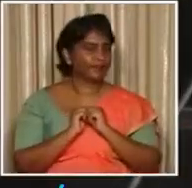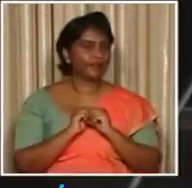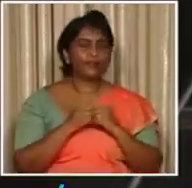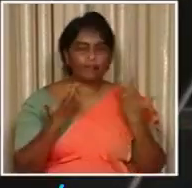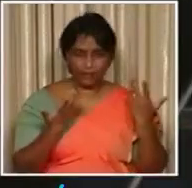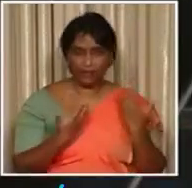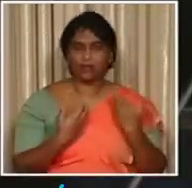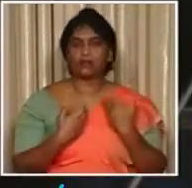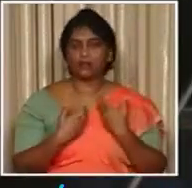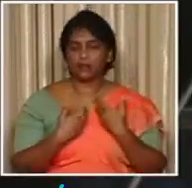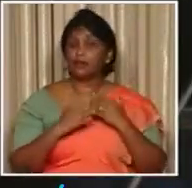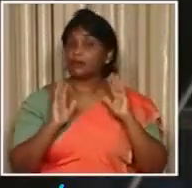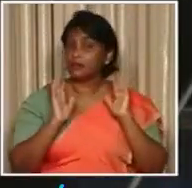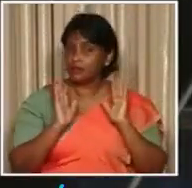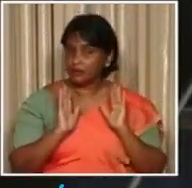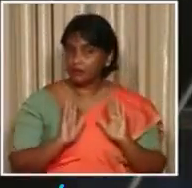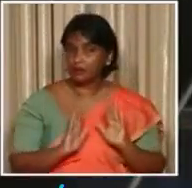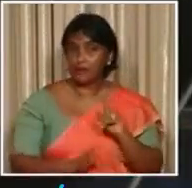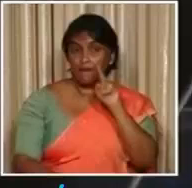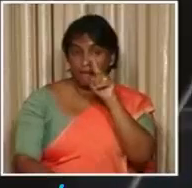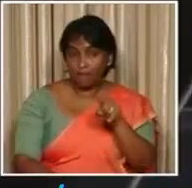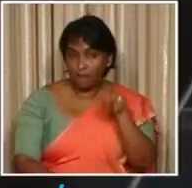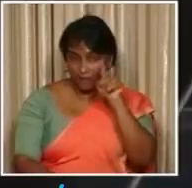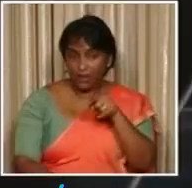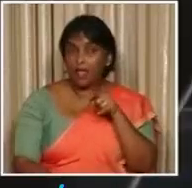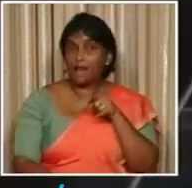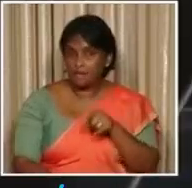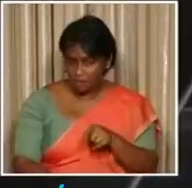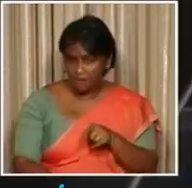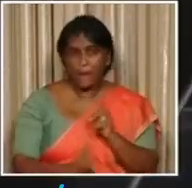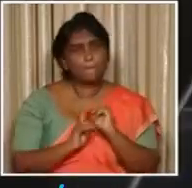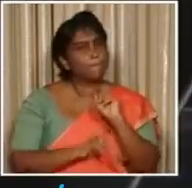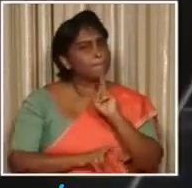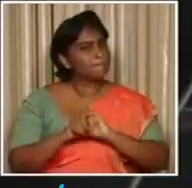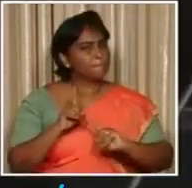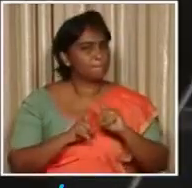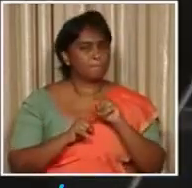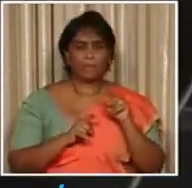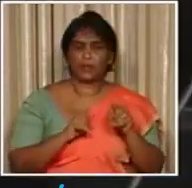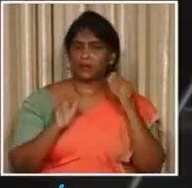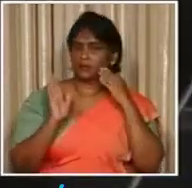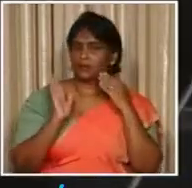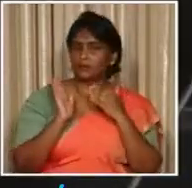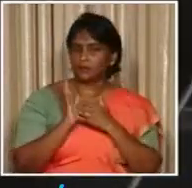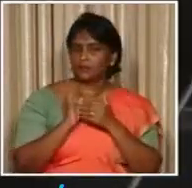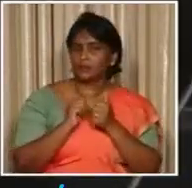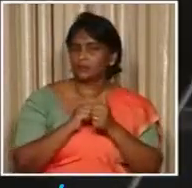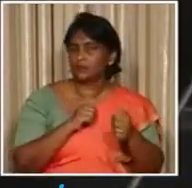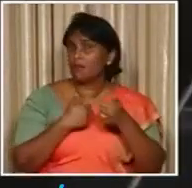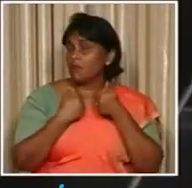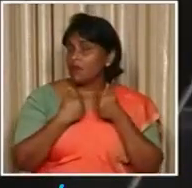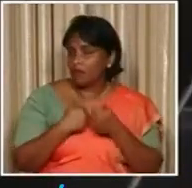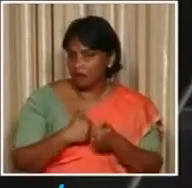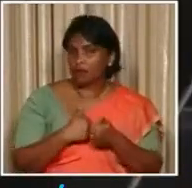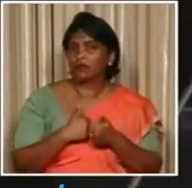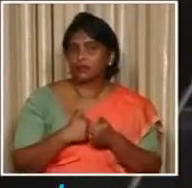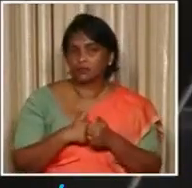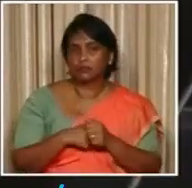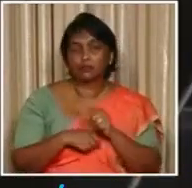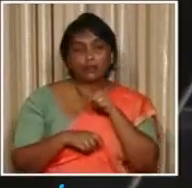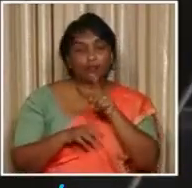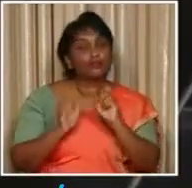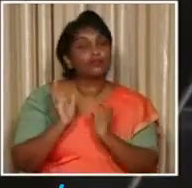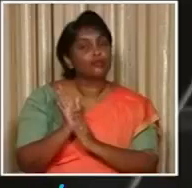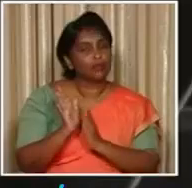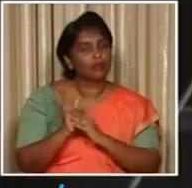නැති හින්දා. හැබැයි වරදක් වෙලා තියෙනවද? පාර්ලිමේන්තුව මේ කටයුත්ත සම්බන්ධයෙන් හැසිරලා තියෙන වේද හරිද කියන එක වරප්‍රසාද